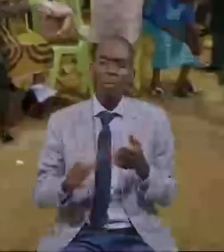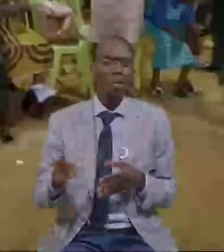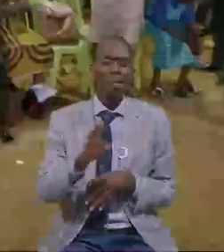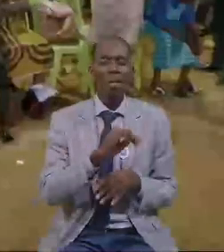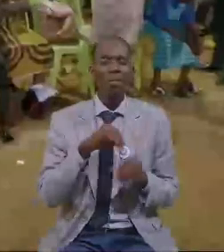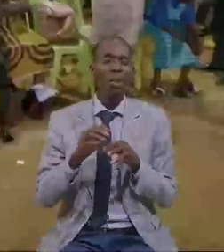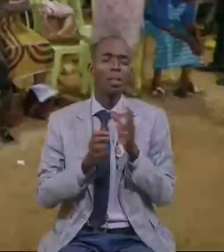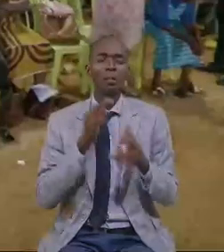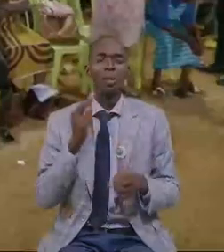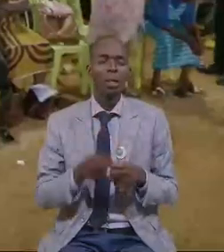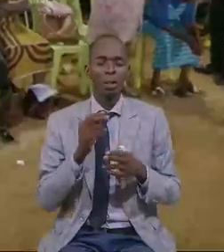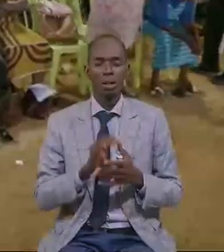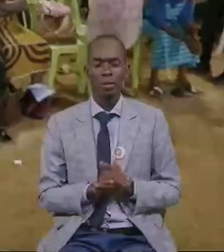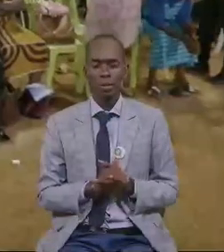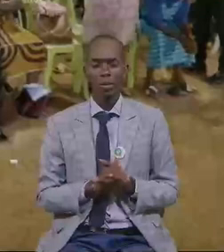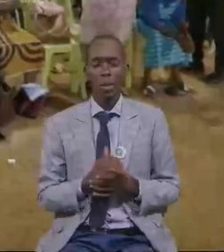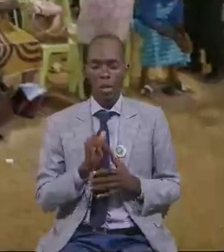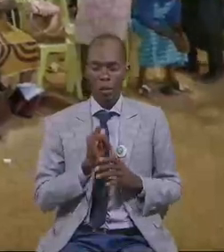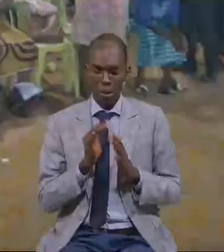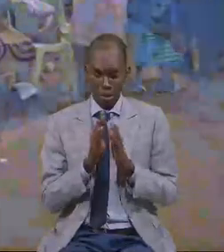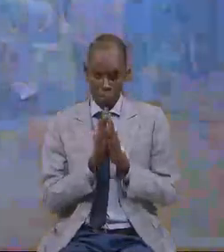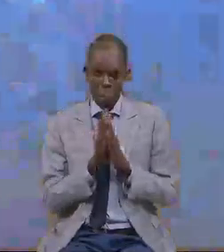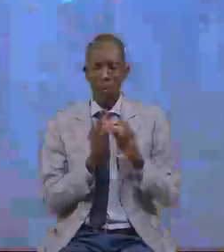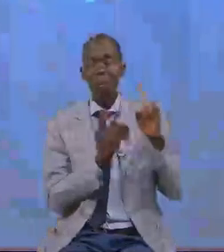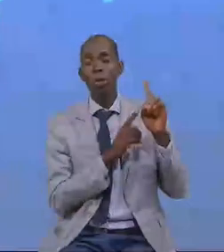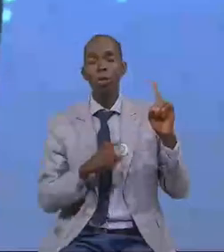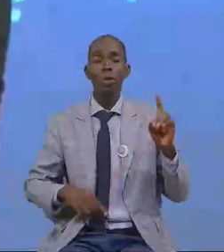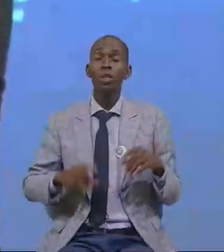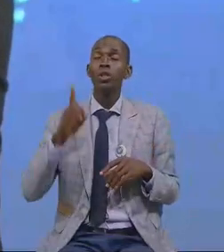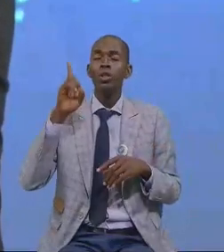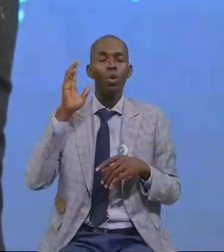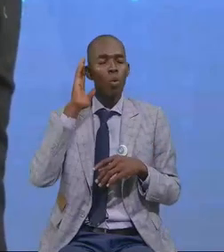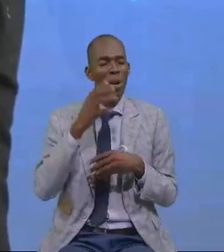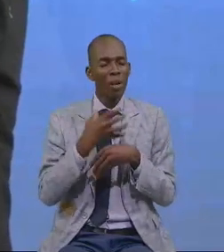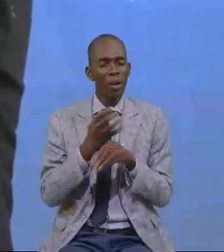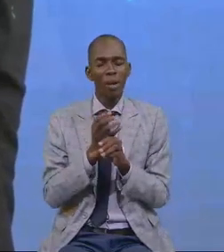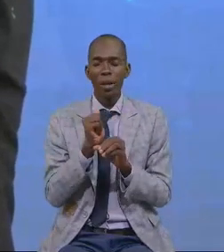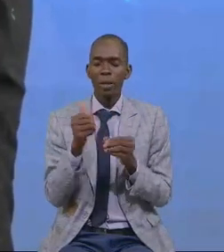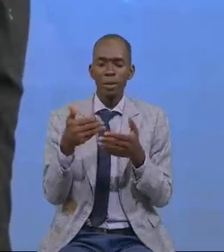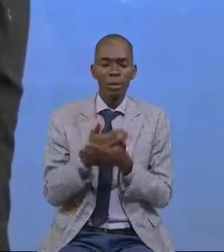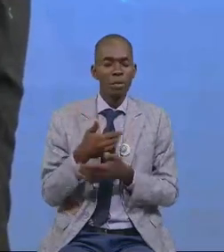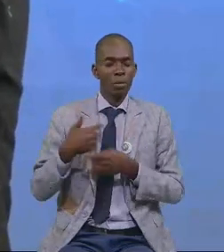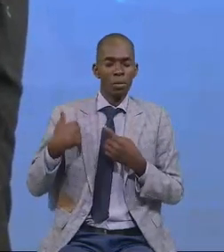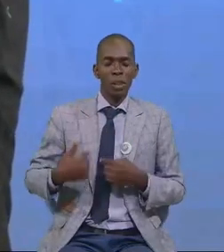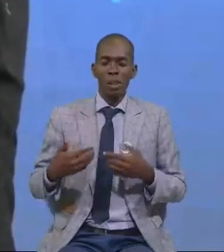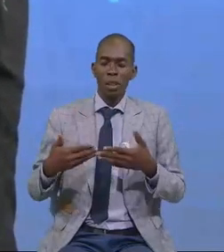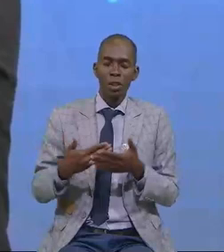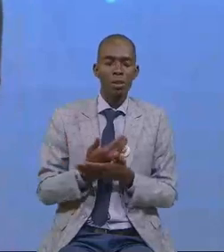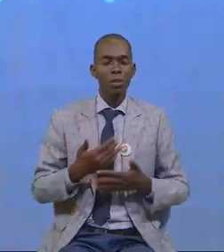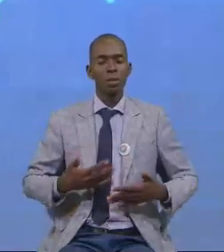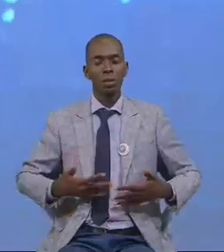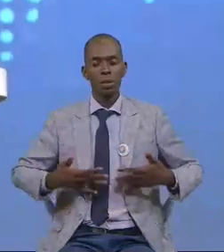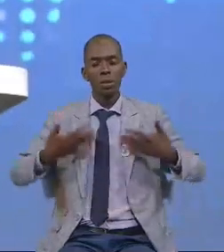Jésus-Christ. Je prie, Seigneur, que tu crées un nouveau cœur, une nouvelle